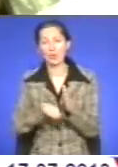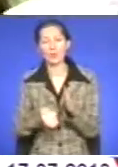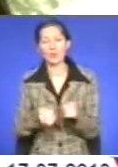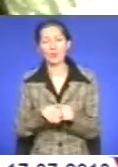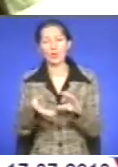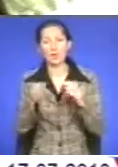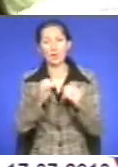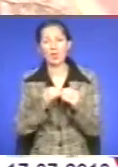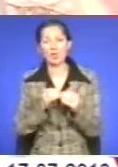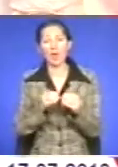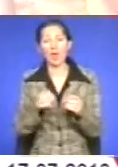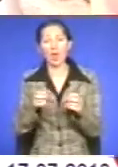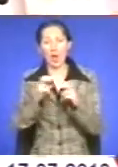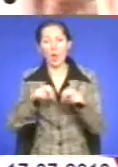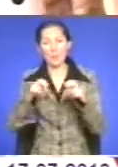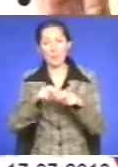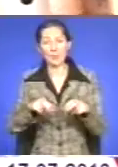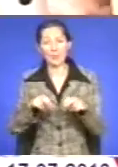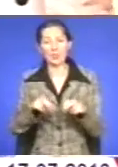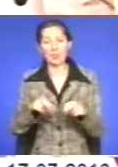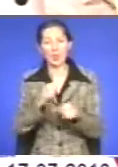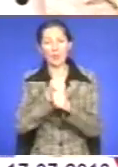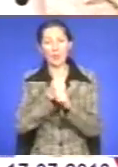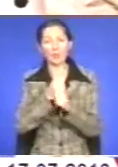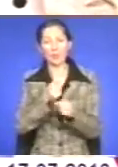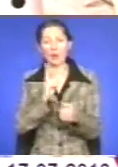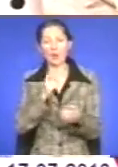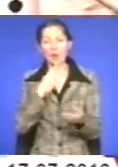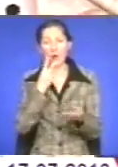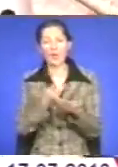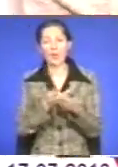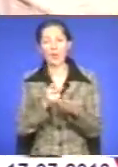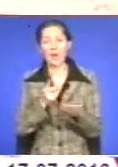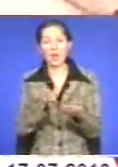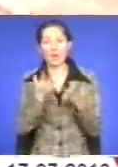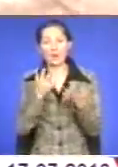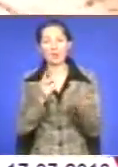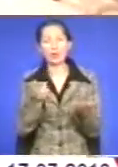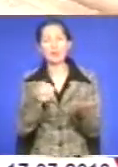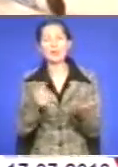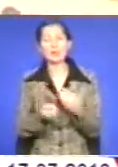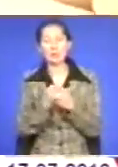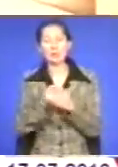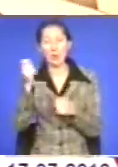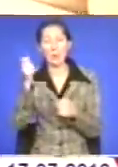у яких вказано, звідки привезені баштані і чи немає у них перевищеного вмісту нітратів, мають бути у кожного